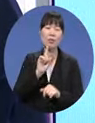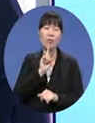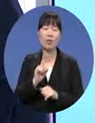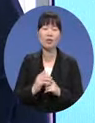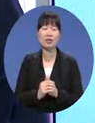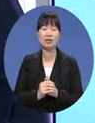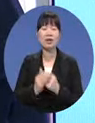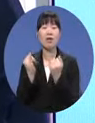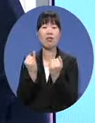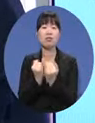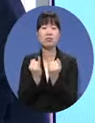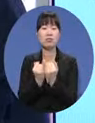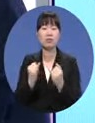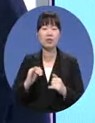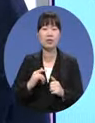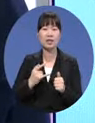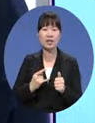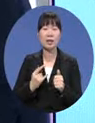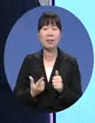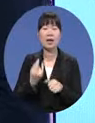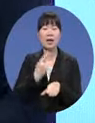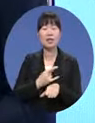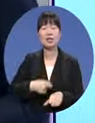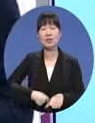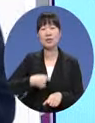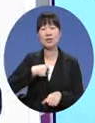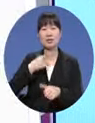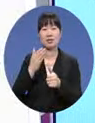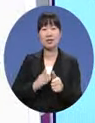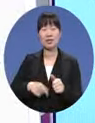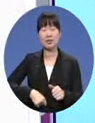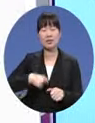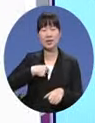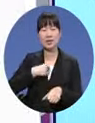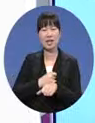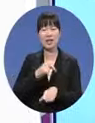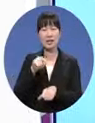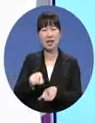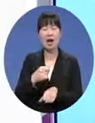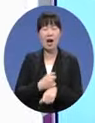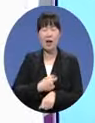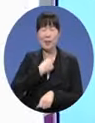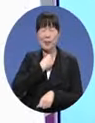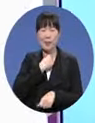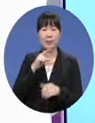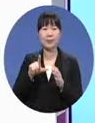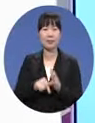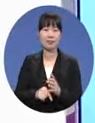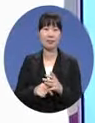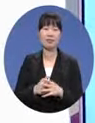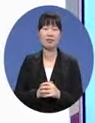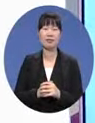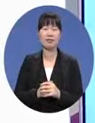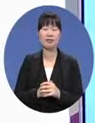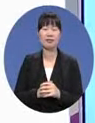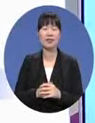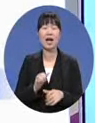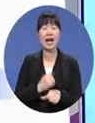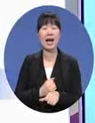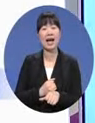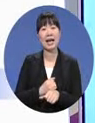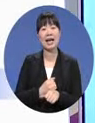뭐냐면 여자들은 우리한테 빨리 해야 되는 게 솔직함입니다. 솔직한 거는 하고 싶을 때